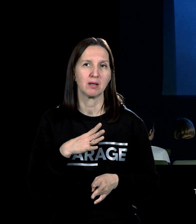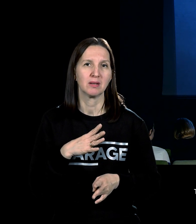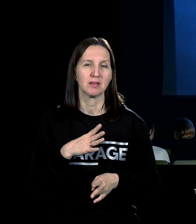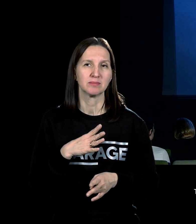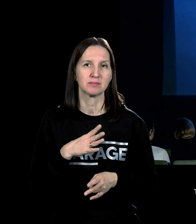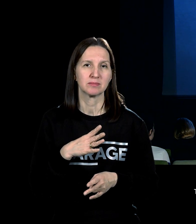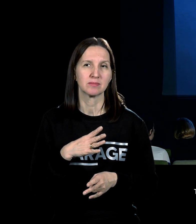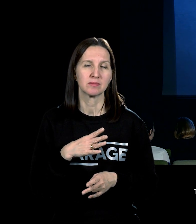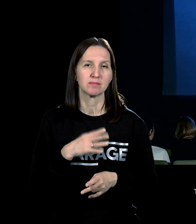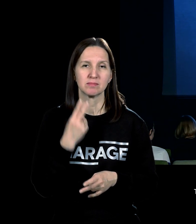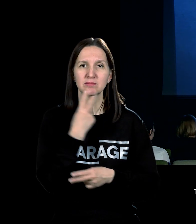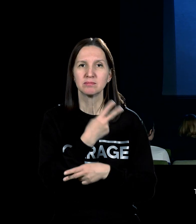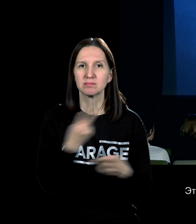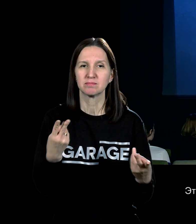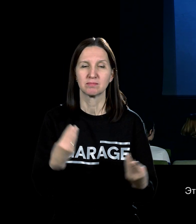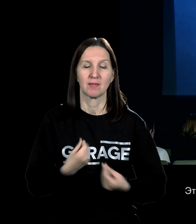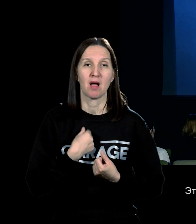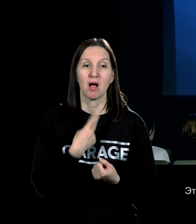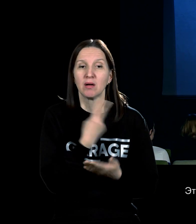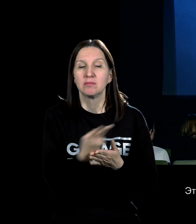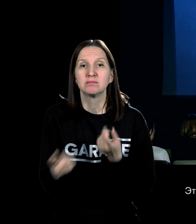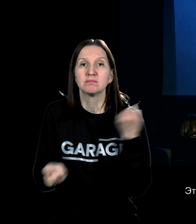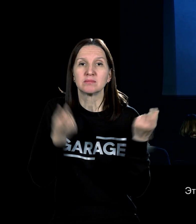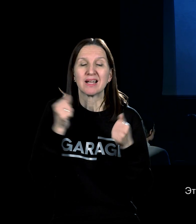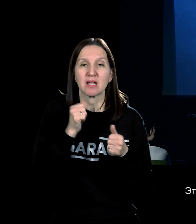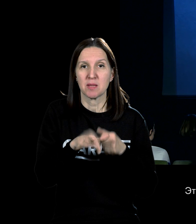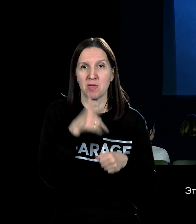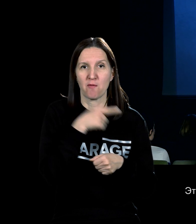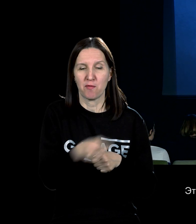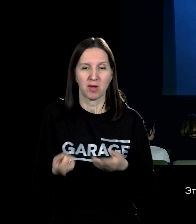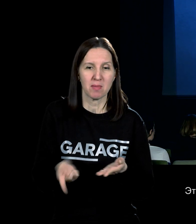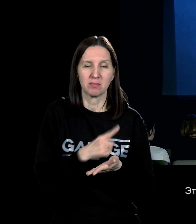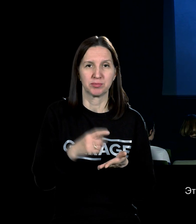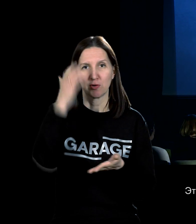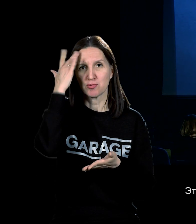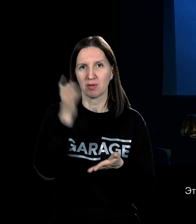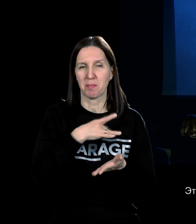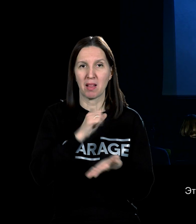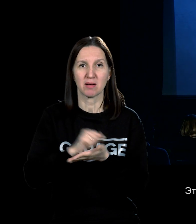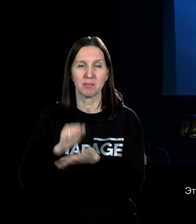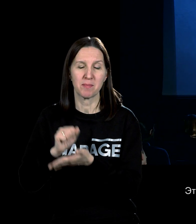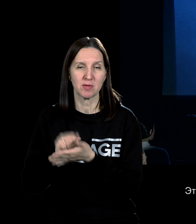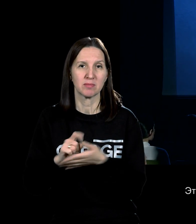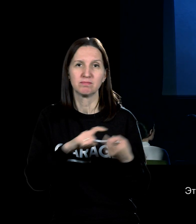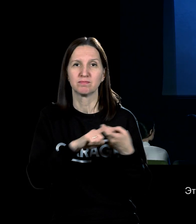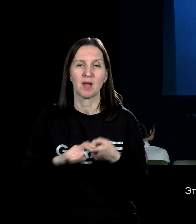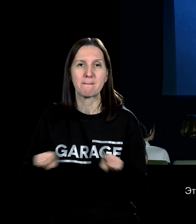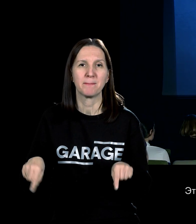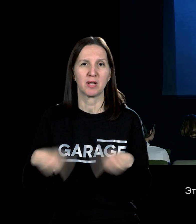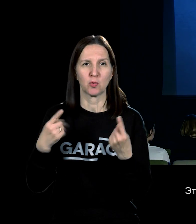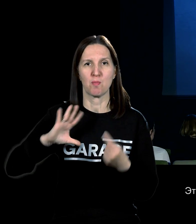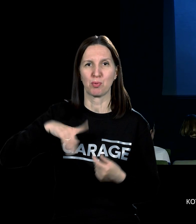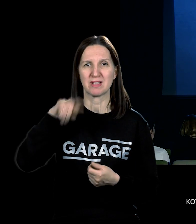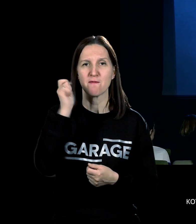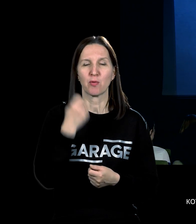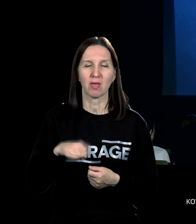вот эта живопись, которая знакомится при продукции, живопись, которая была связана с моментом подъема, да, послевоенного в американской истории, да, с